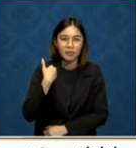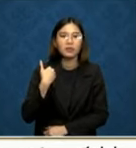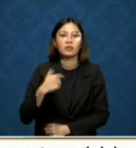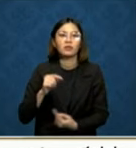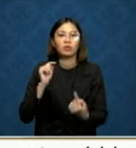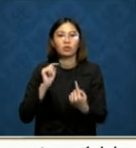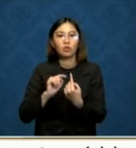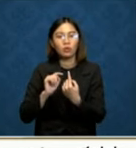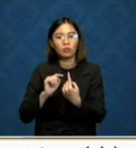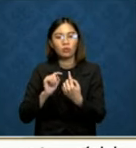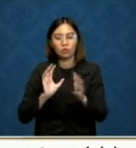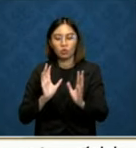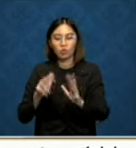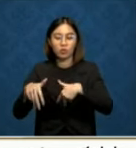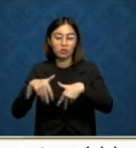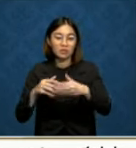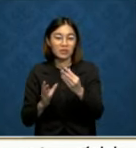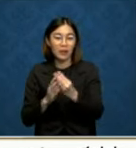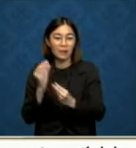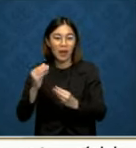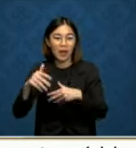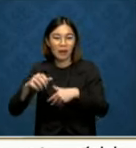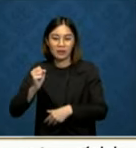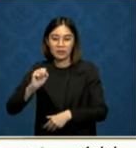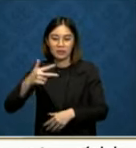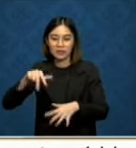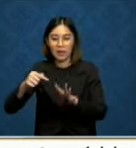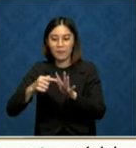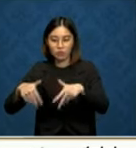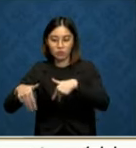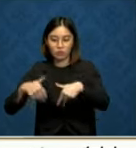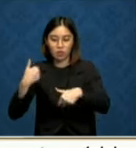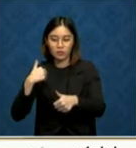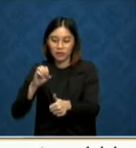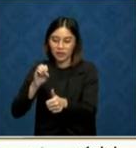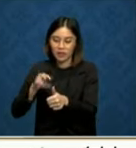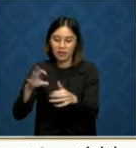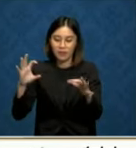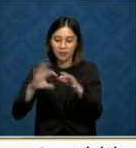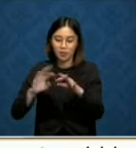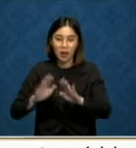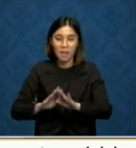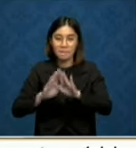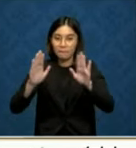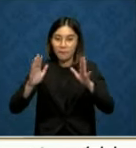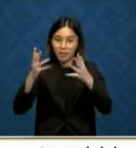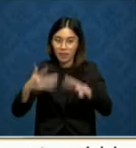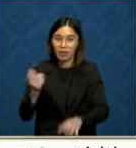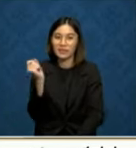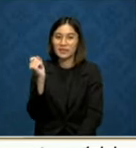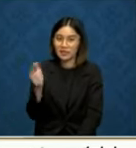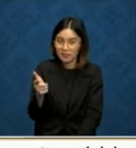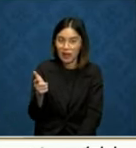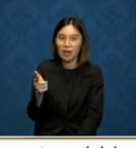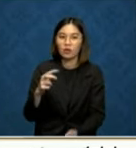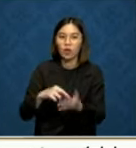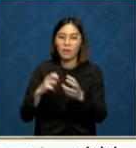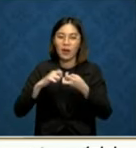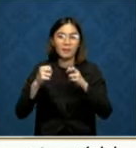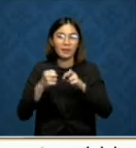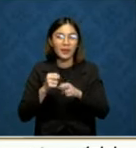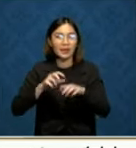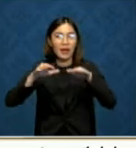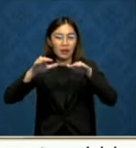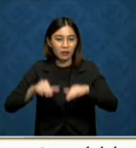ีข้เสนอเรื่องการเปิดก่อนจ่ายที่จะให้ผู้บริโพการรถปัญห